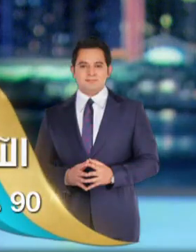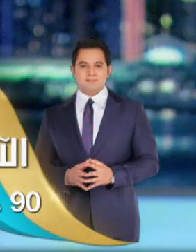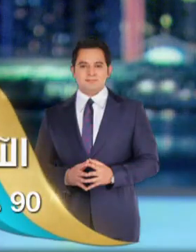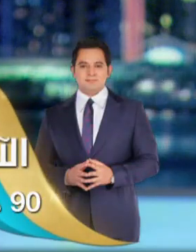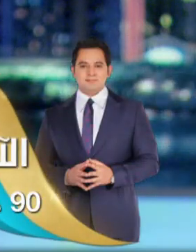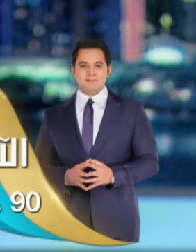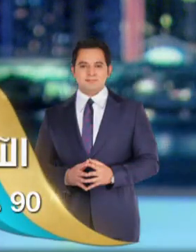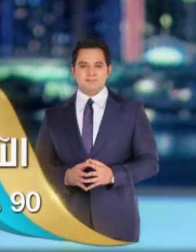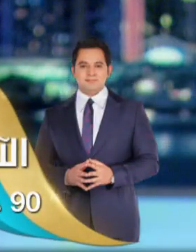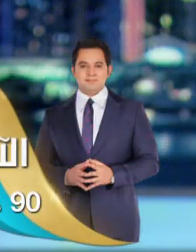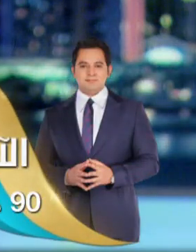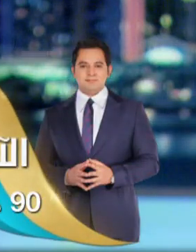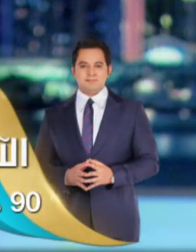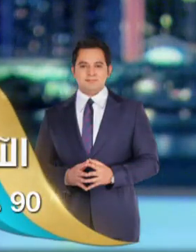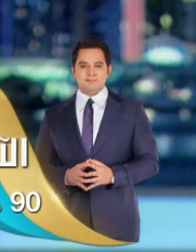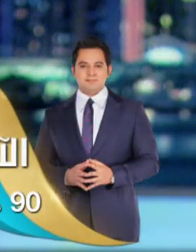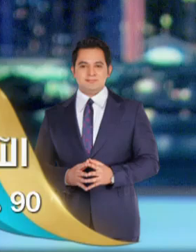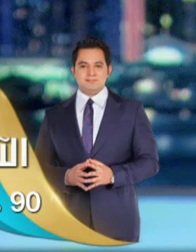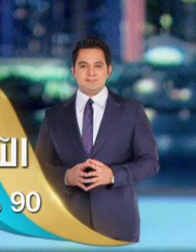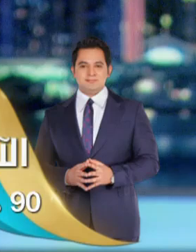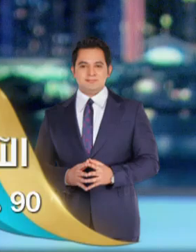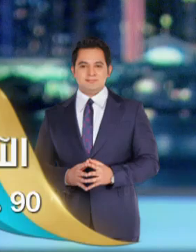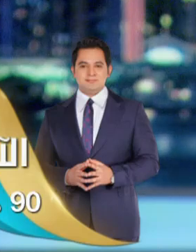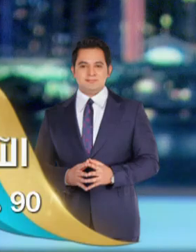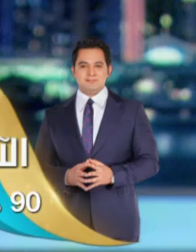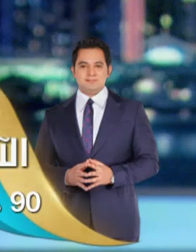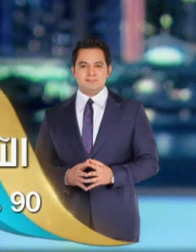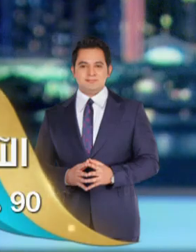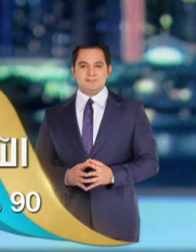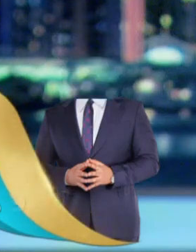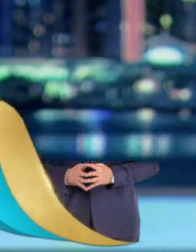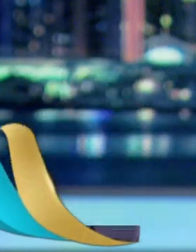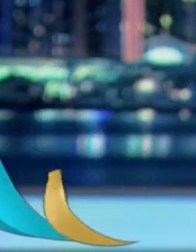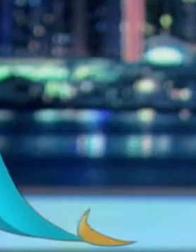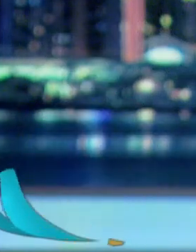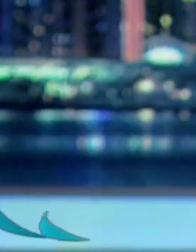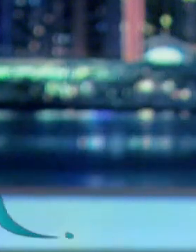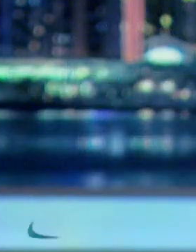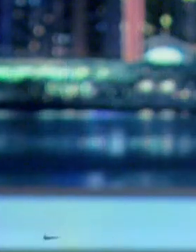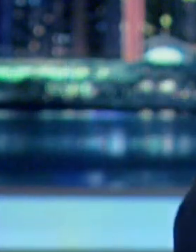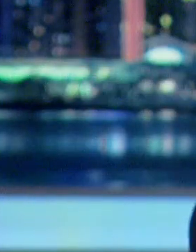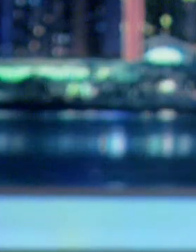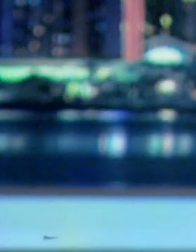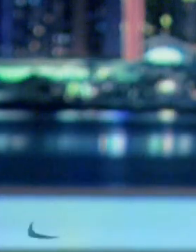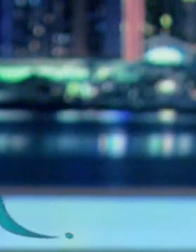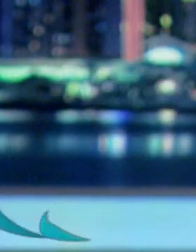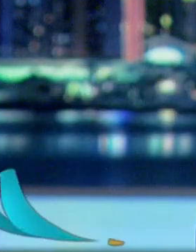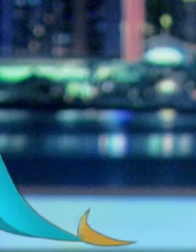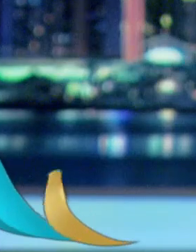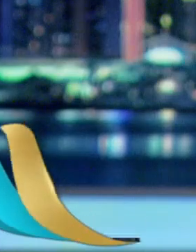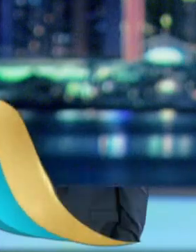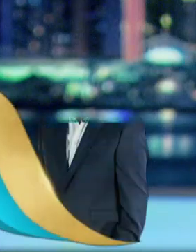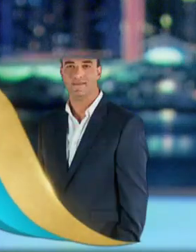سنة سنويا، وهو حفل توزيع جوائز الأوسكارز. الأوسكارز الحقيقة أنت حضرك ممكن ناس كتير في العالم تتابعها